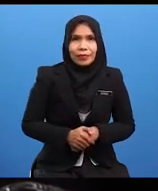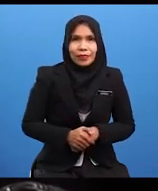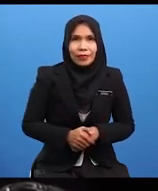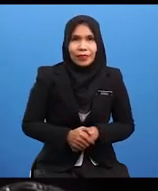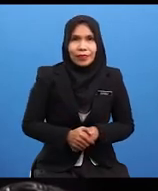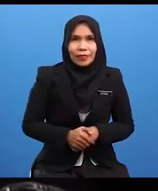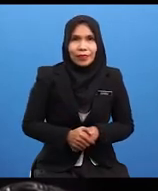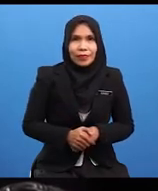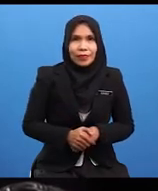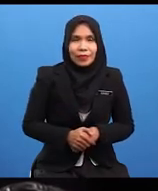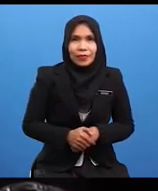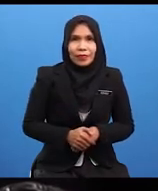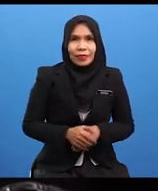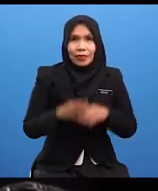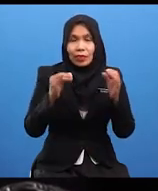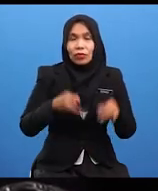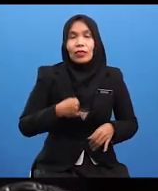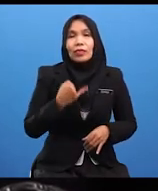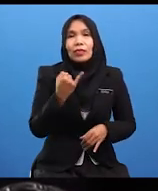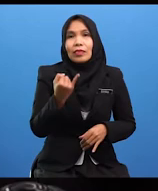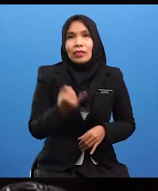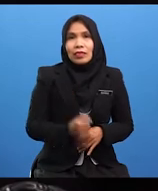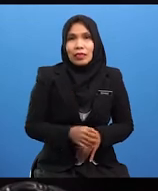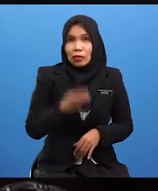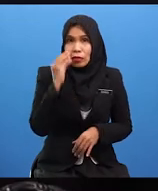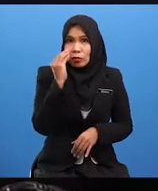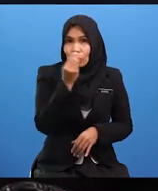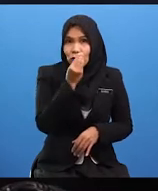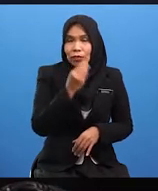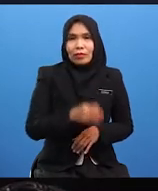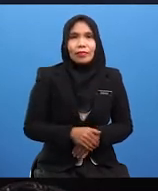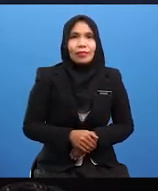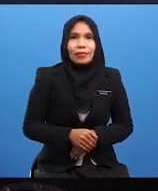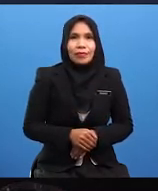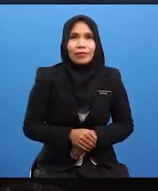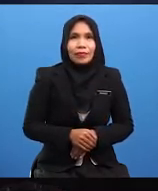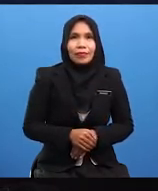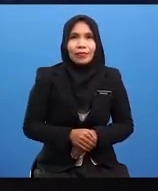tadi, cikgu ingin mengambil bunga refleksia sebagai